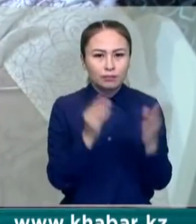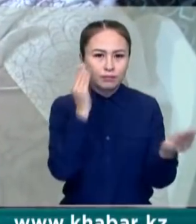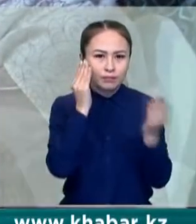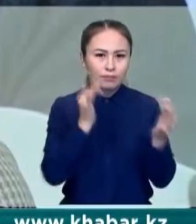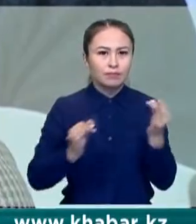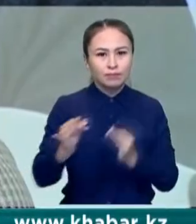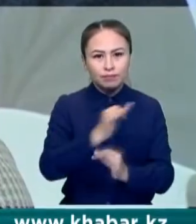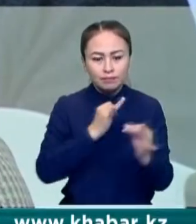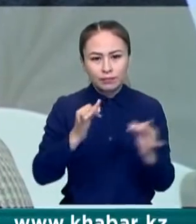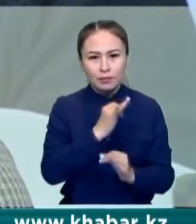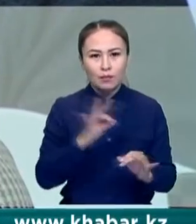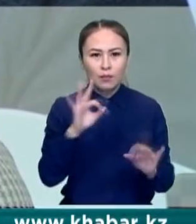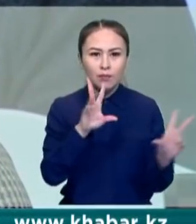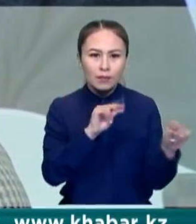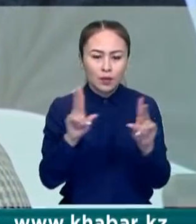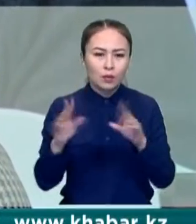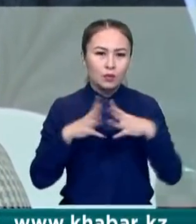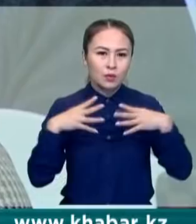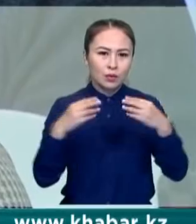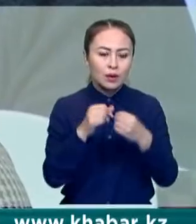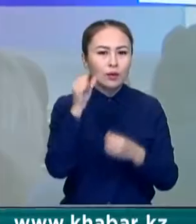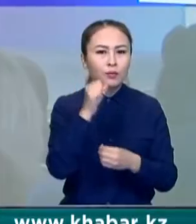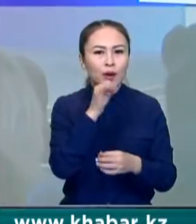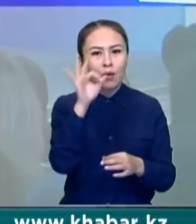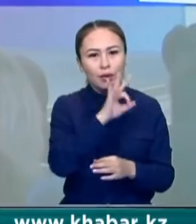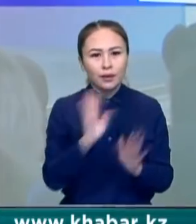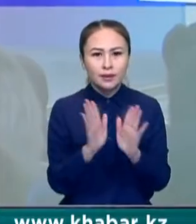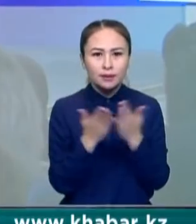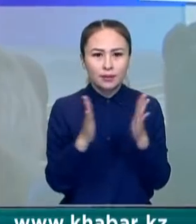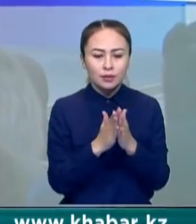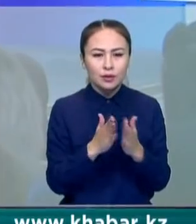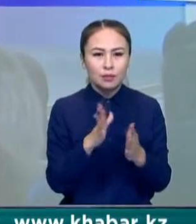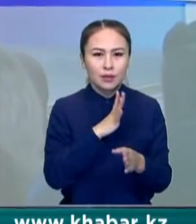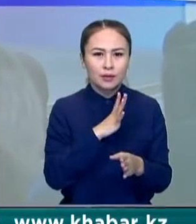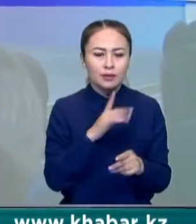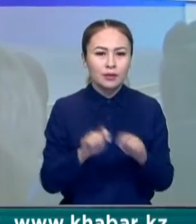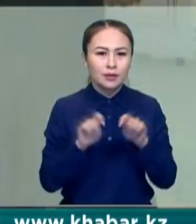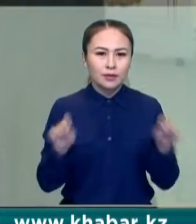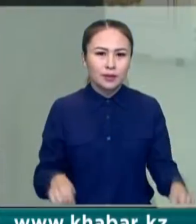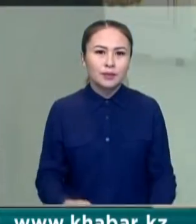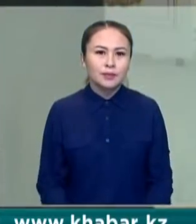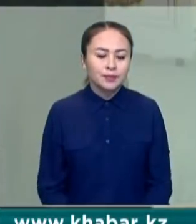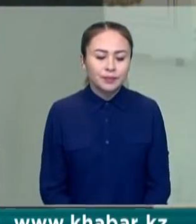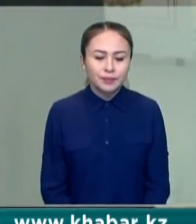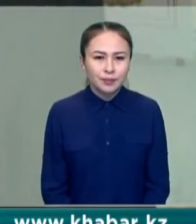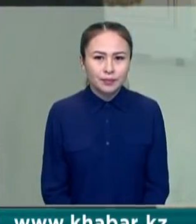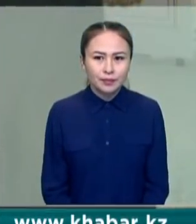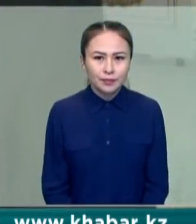бөлісті. Қоғамдық қор бұған дейін бақытты отбасы болудың құпиялары туралы кітаптар шығарған.